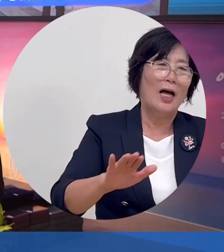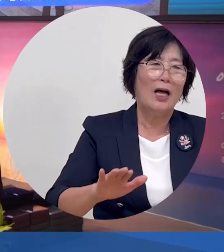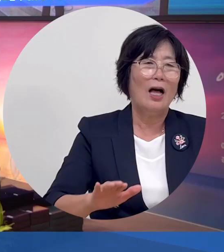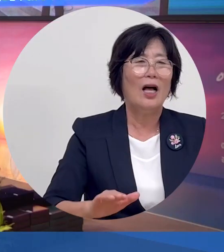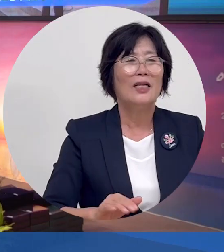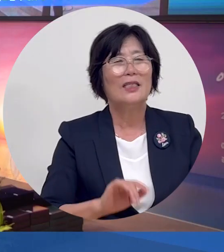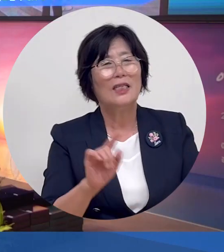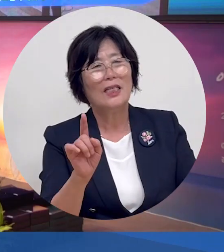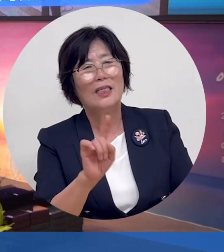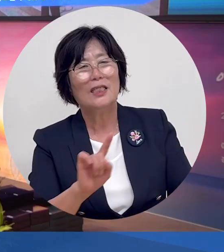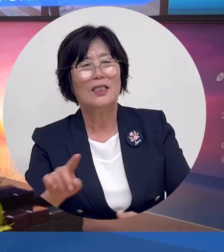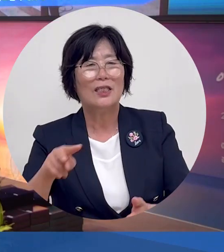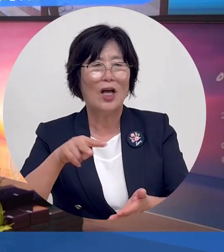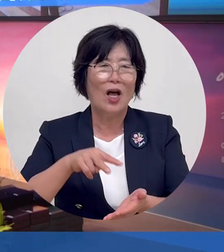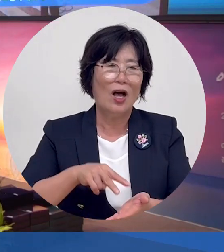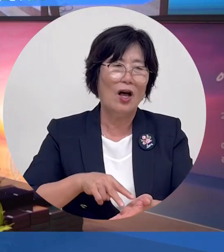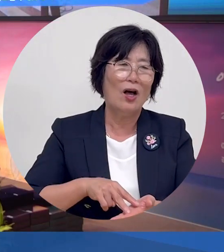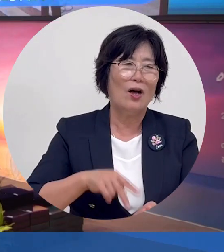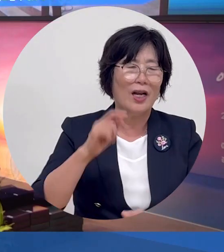어찌